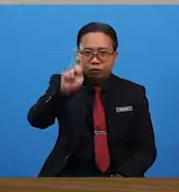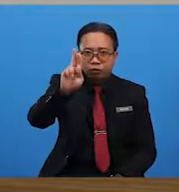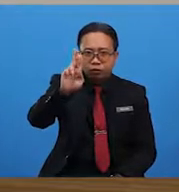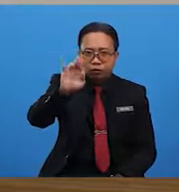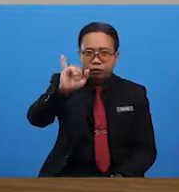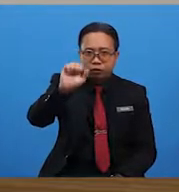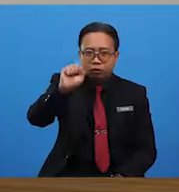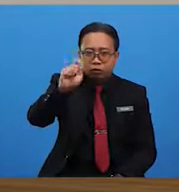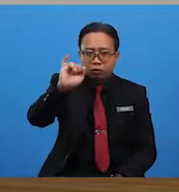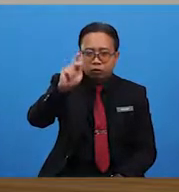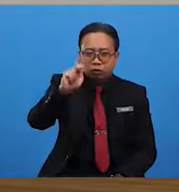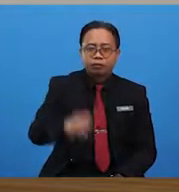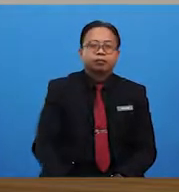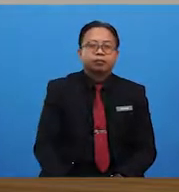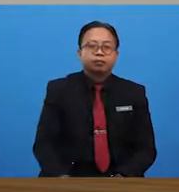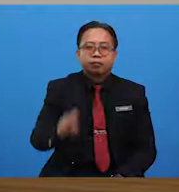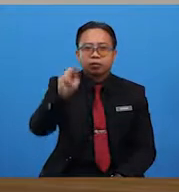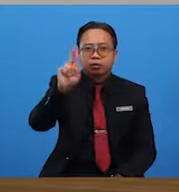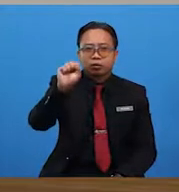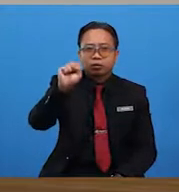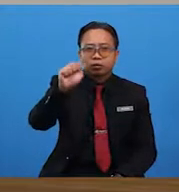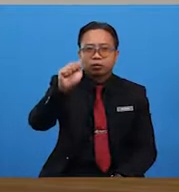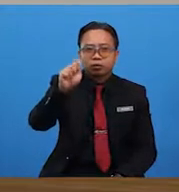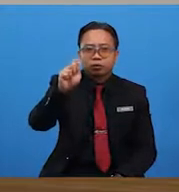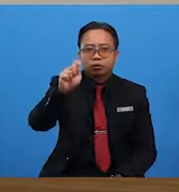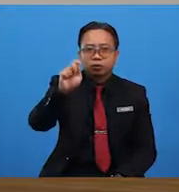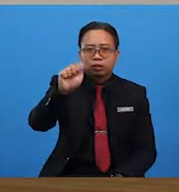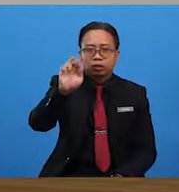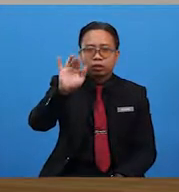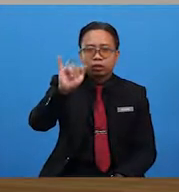lutfansyah dan juga pemilih